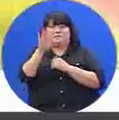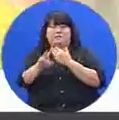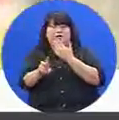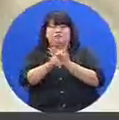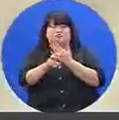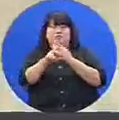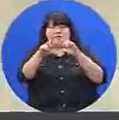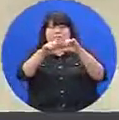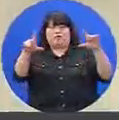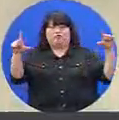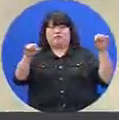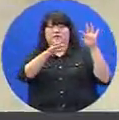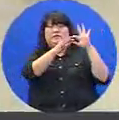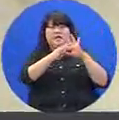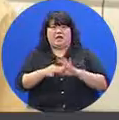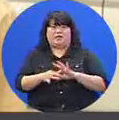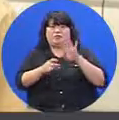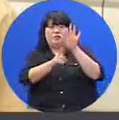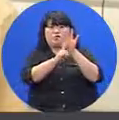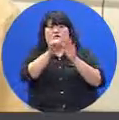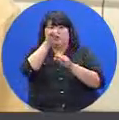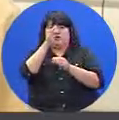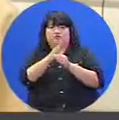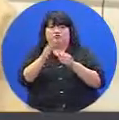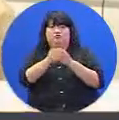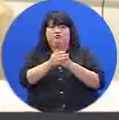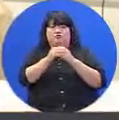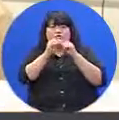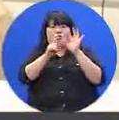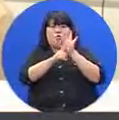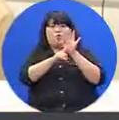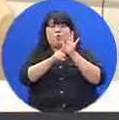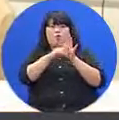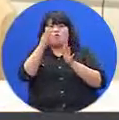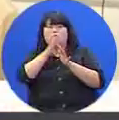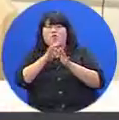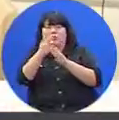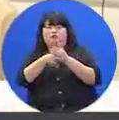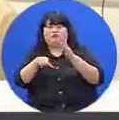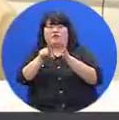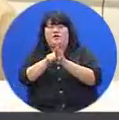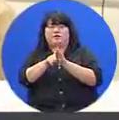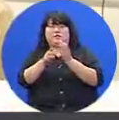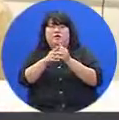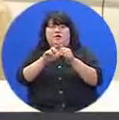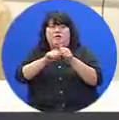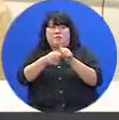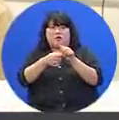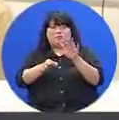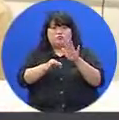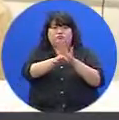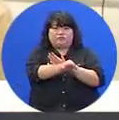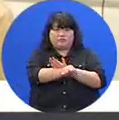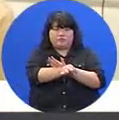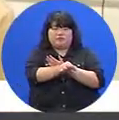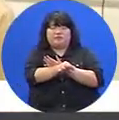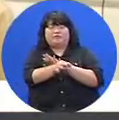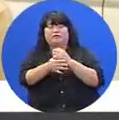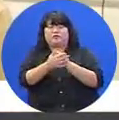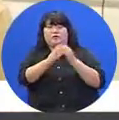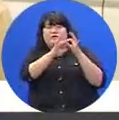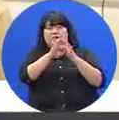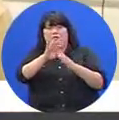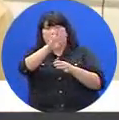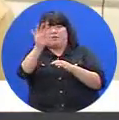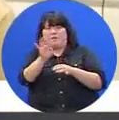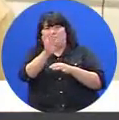불법 현수막을 계속 내걸었습니다. 그 홍보 효과 극대화를 위해 가지고 과태료를 무력하면서도